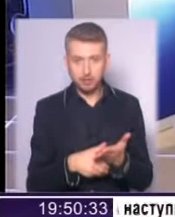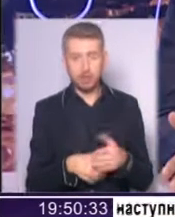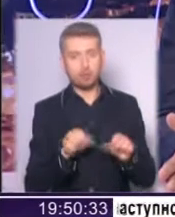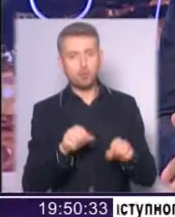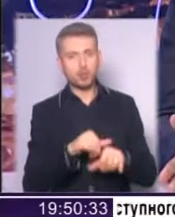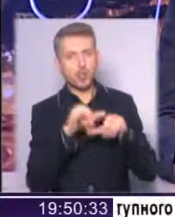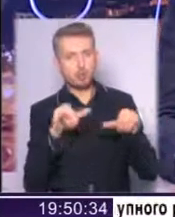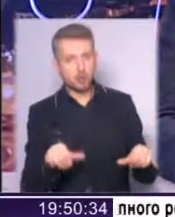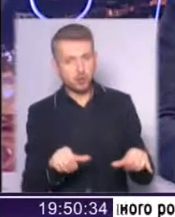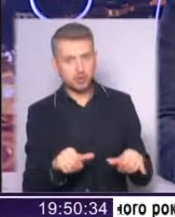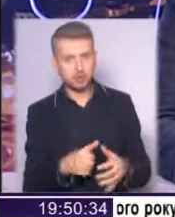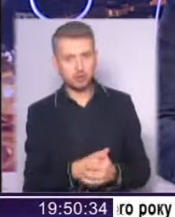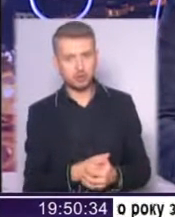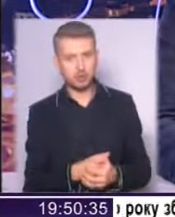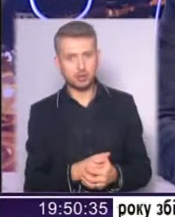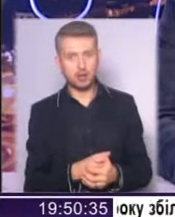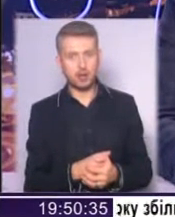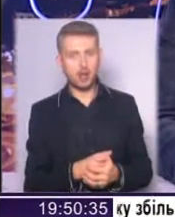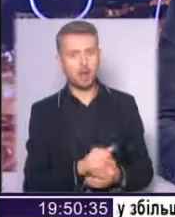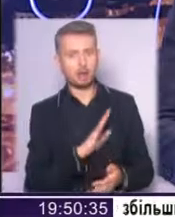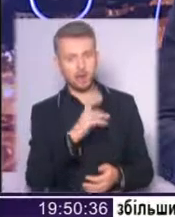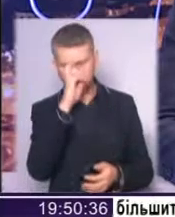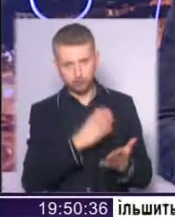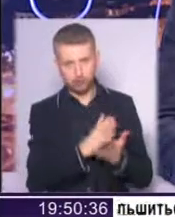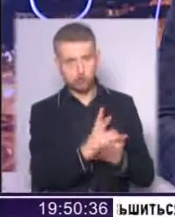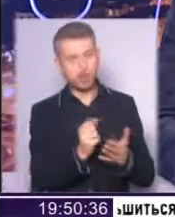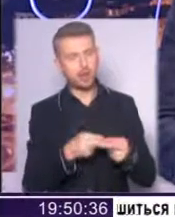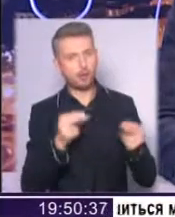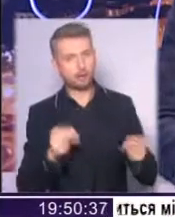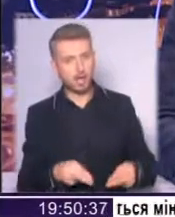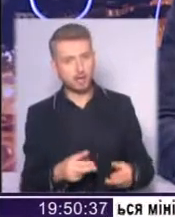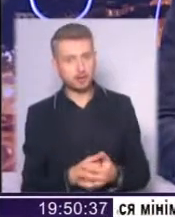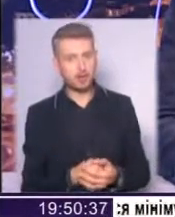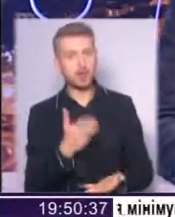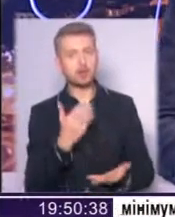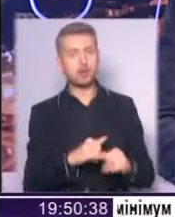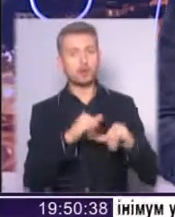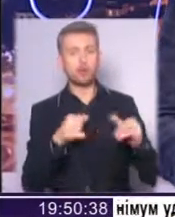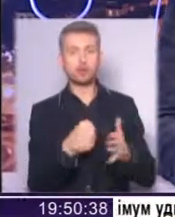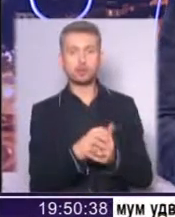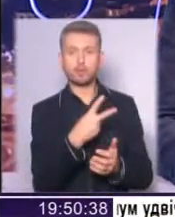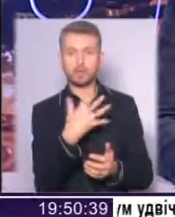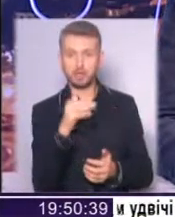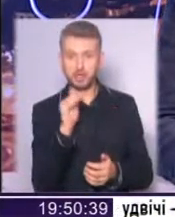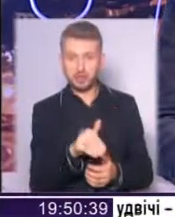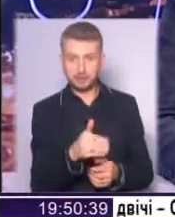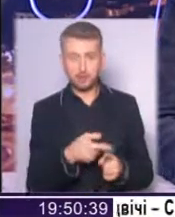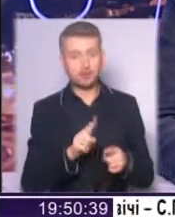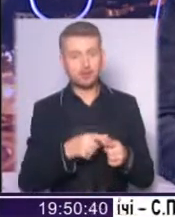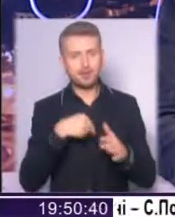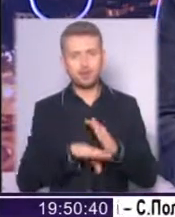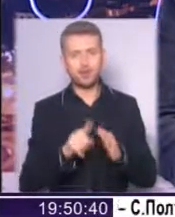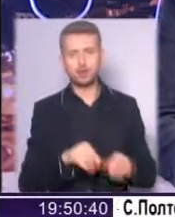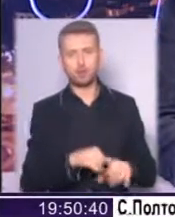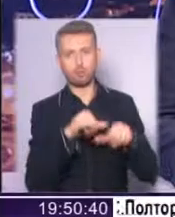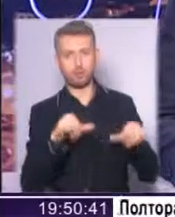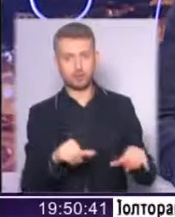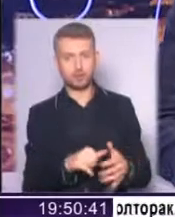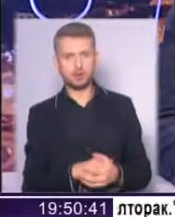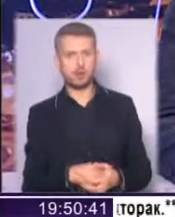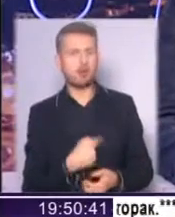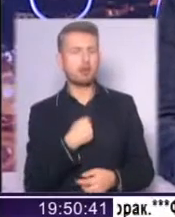працівників на державній службі. Тобто тих 25 тисяч розподіляється, наприклад, між 4. Тобто це в такому. От якщо зараз 12 тисяч розділяється